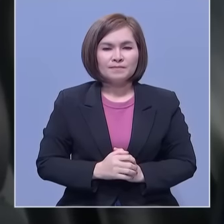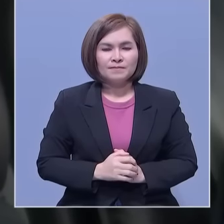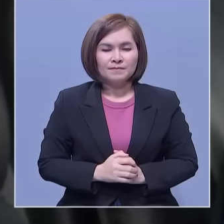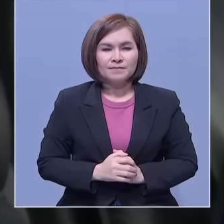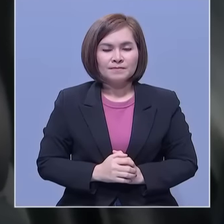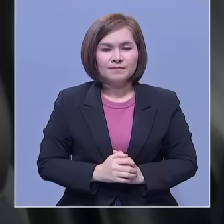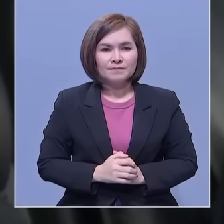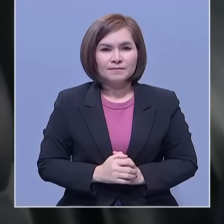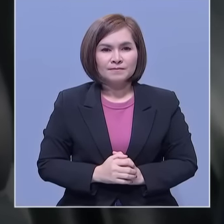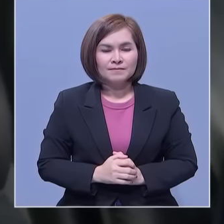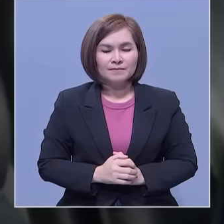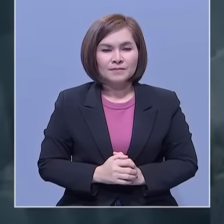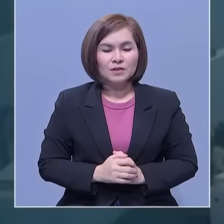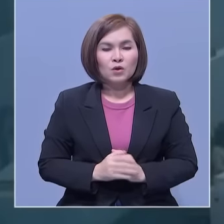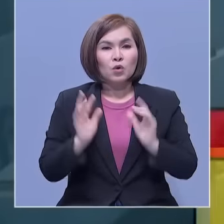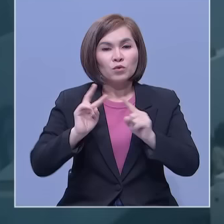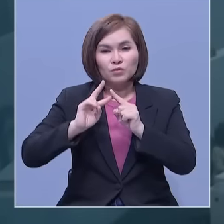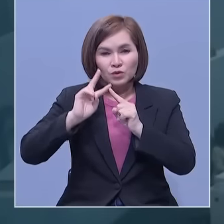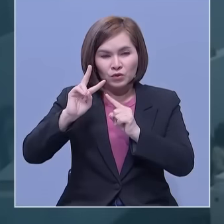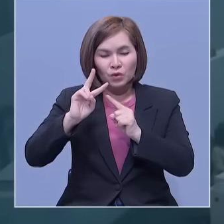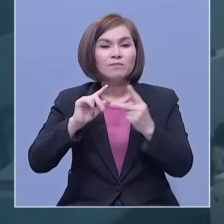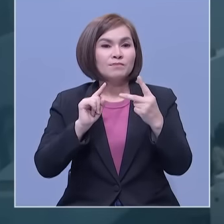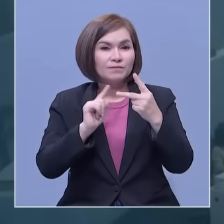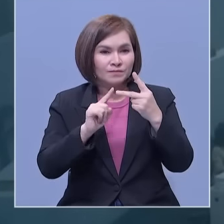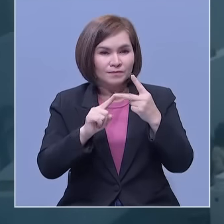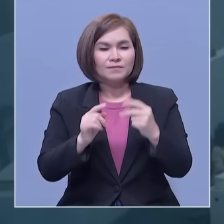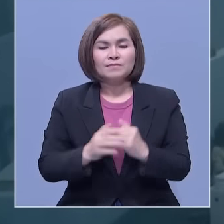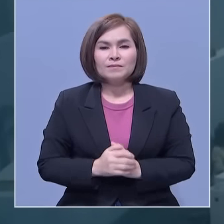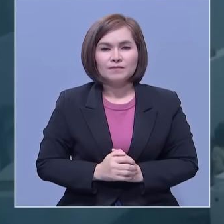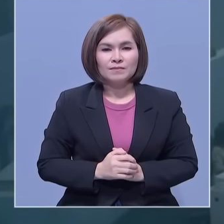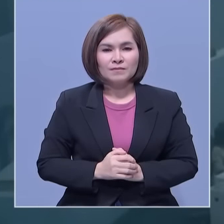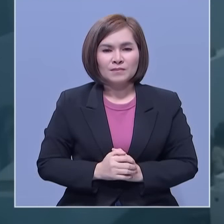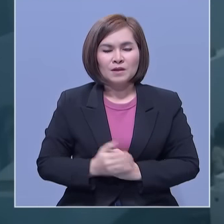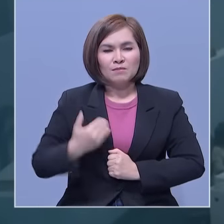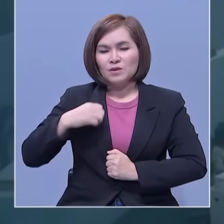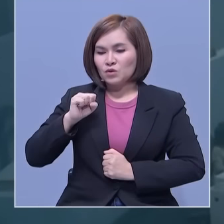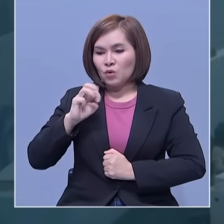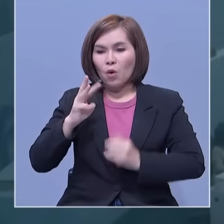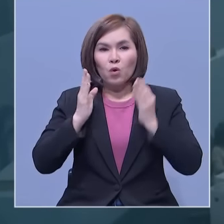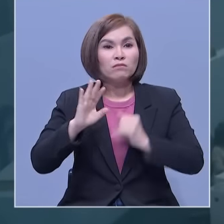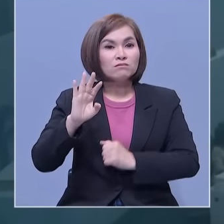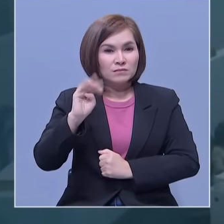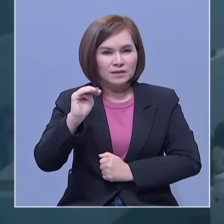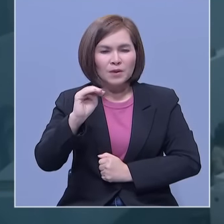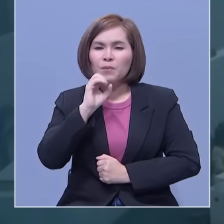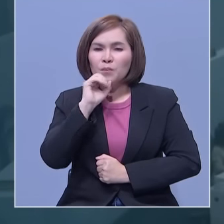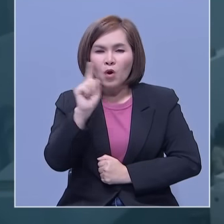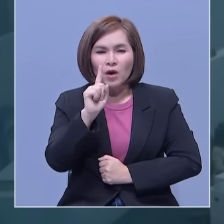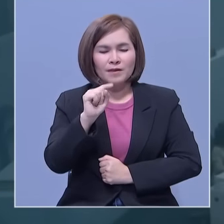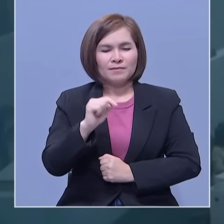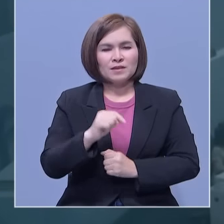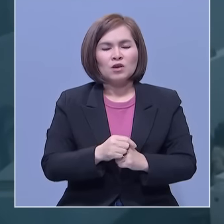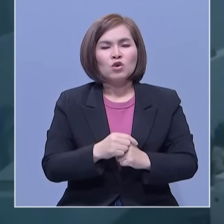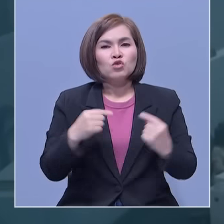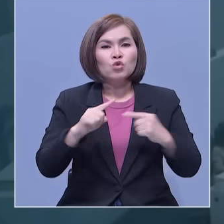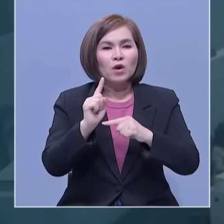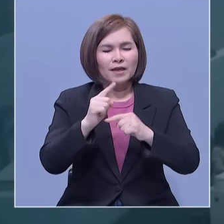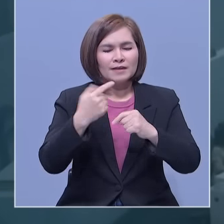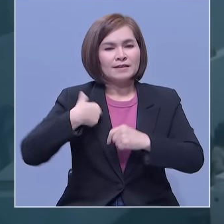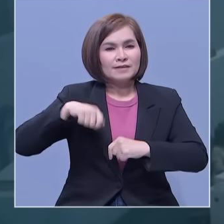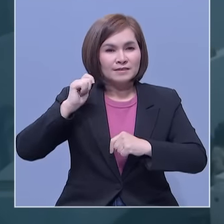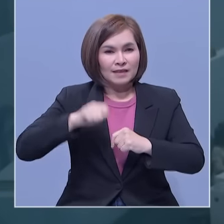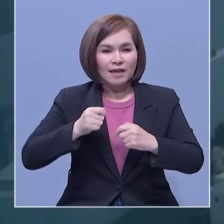ครับส่วนผู้ถูกร้องที่ 2คือคุณพิชิตชื่นบานนะครับ 40สวมีการหยิบยกเอาการกระทำความผิดตามคำสั่งศาล